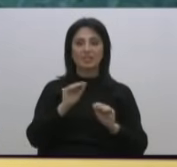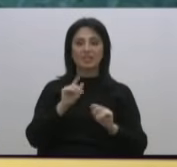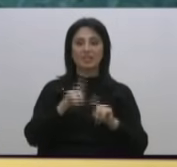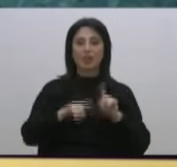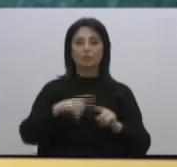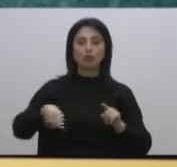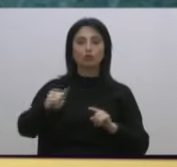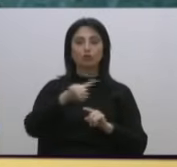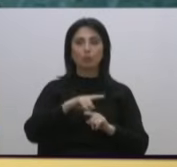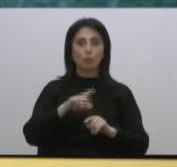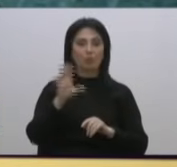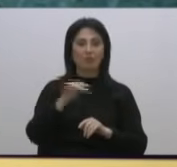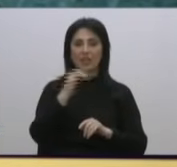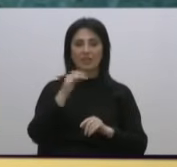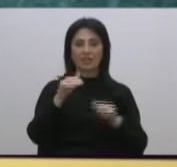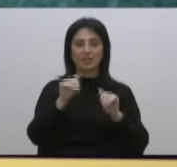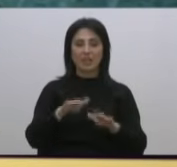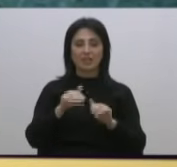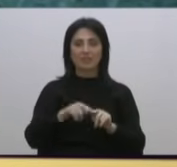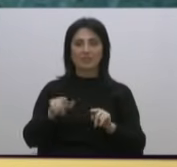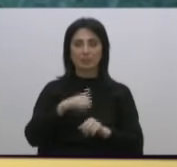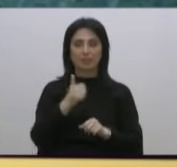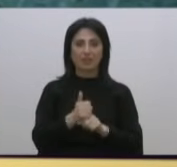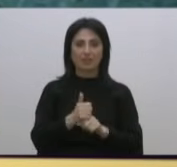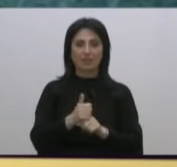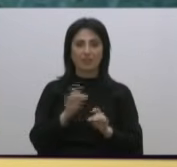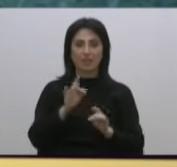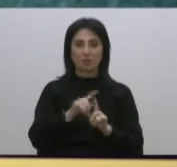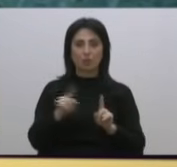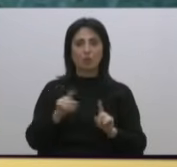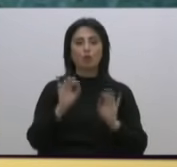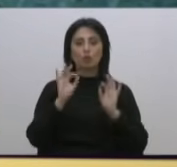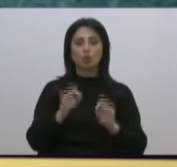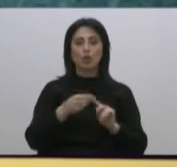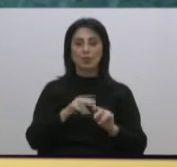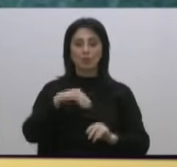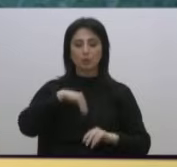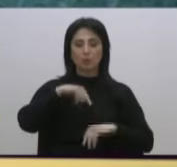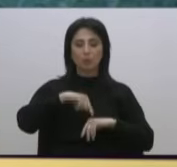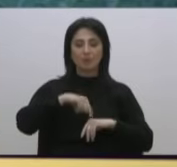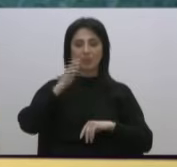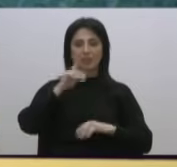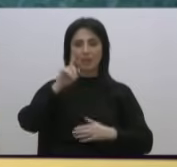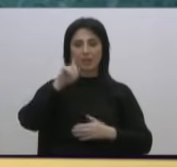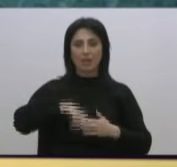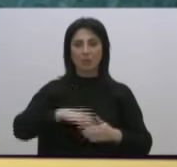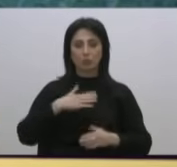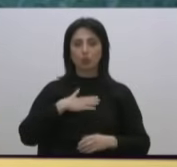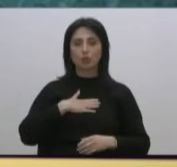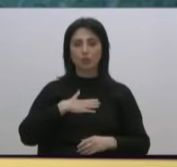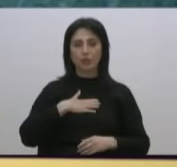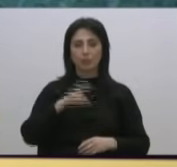სამშობლოს ინტერესი არის ყველა გადაწყვეტილების უმთავრესი საზომი. Და სწორედ ამ სულისკვეთებით იქნება დარწმუნებული ვარ